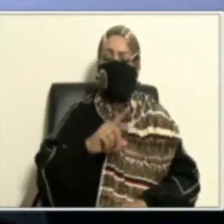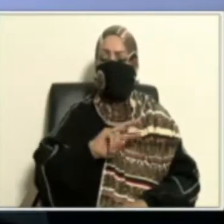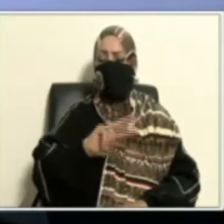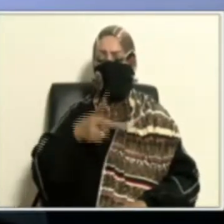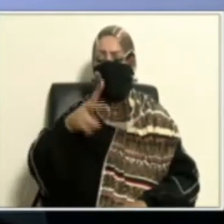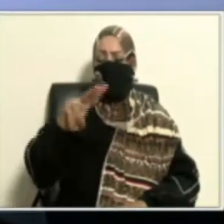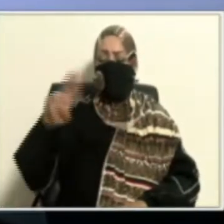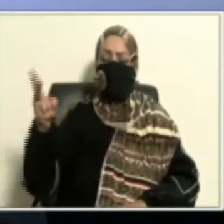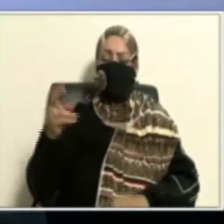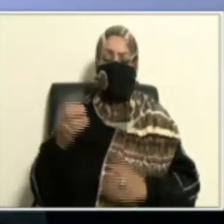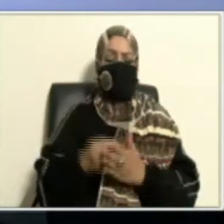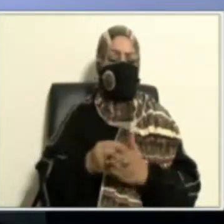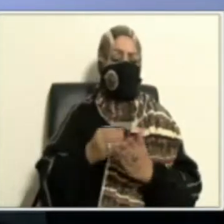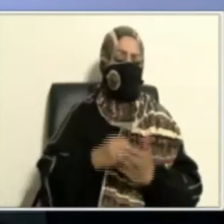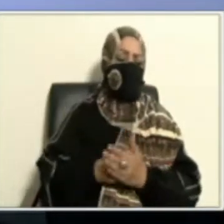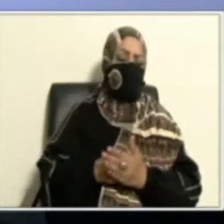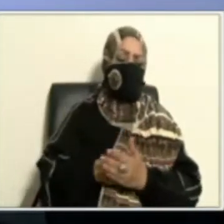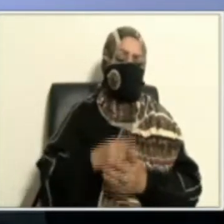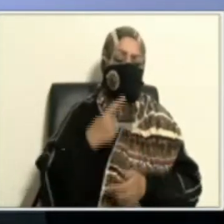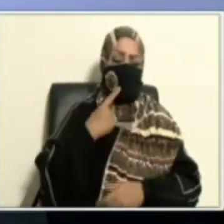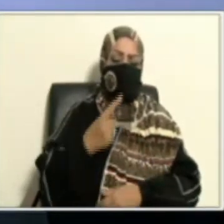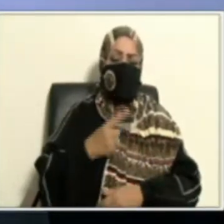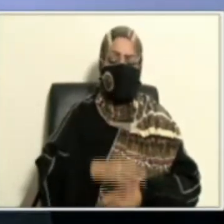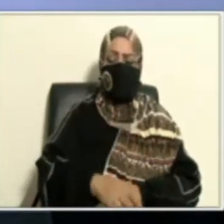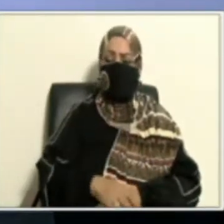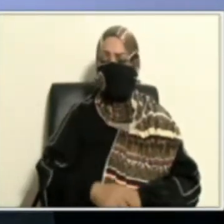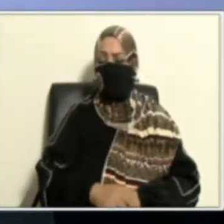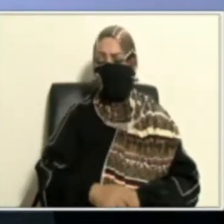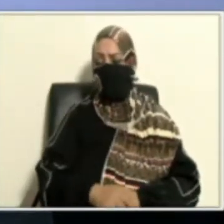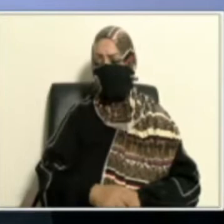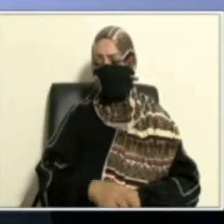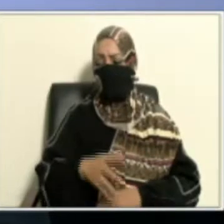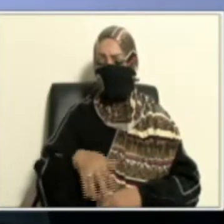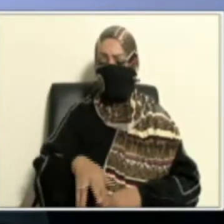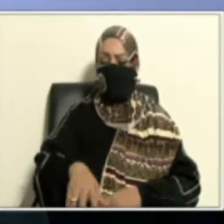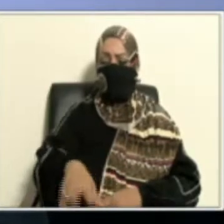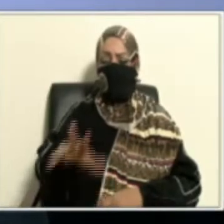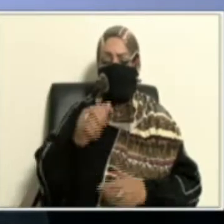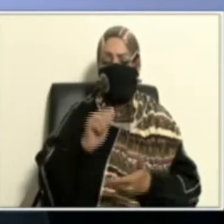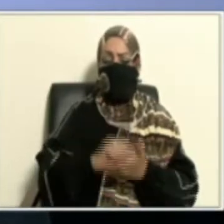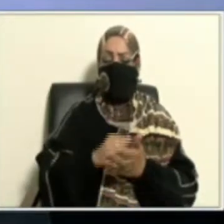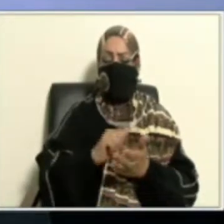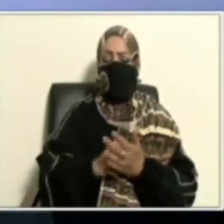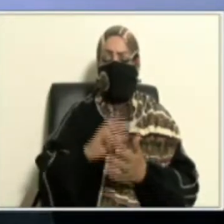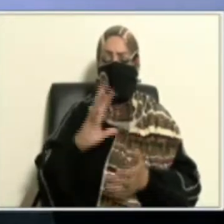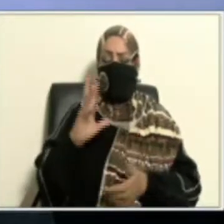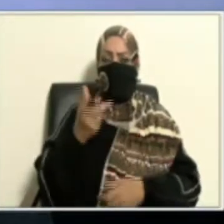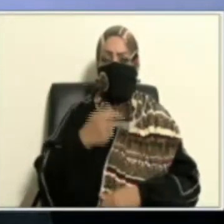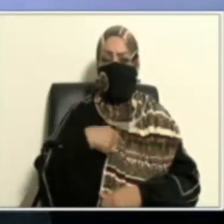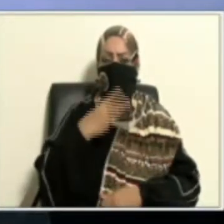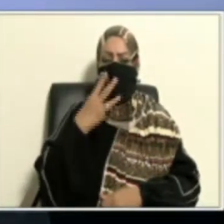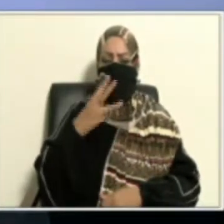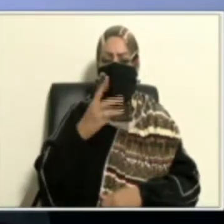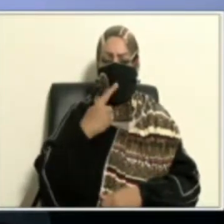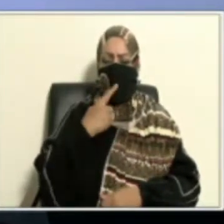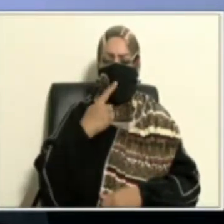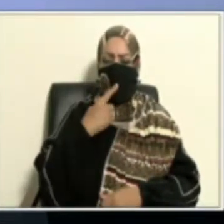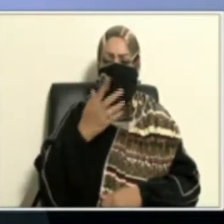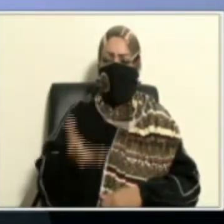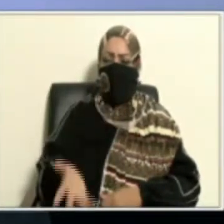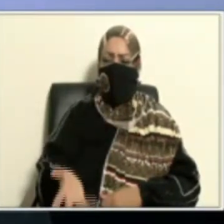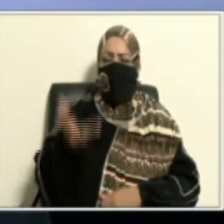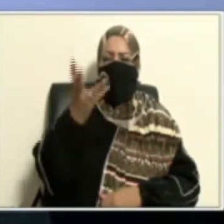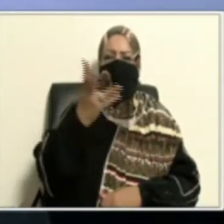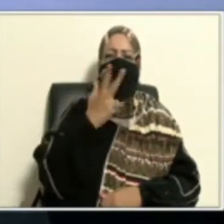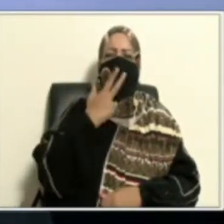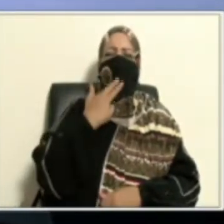سنة، في العادة يعيش 30 و40 و50 و60، فتكون الإجارة جائزة. هل يجب عليه أنه هو يمشي للدولة يقول لهم